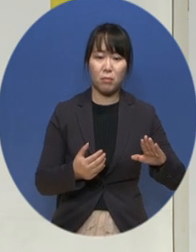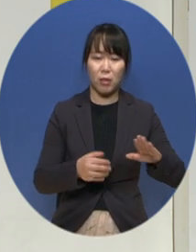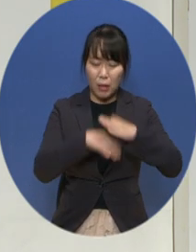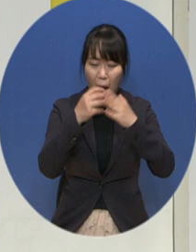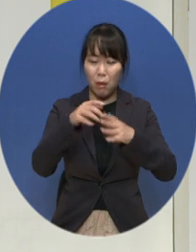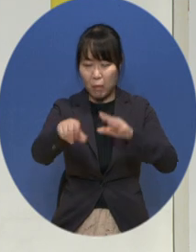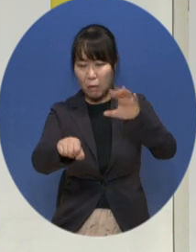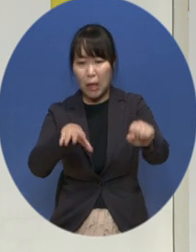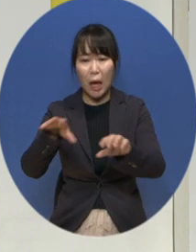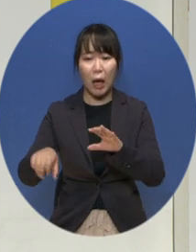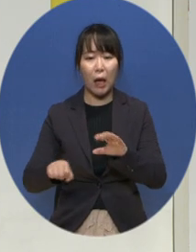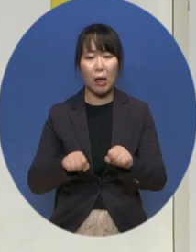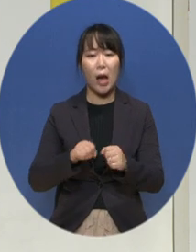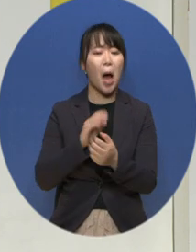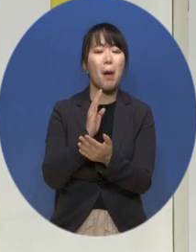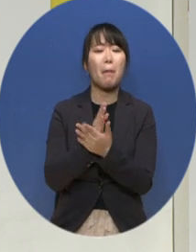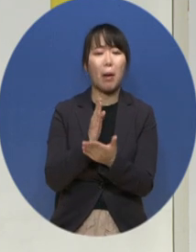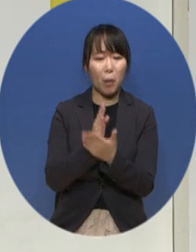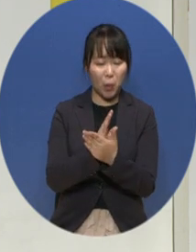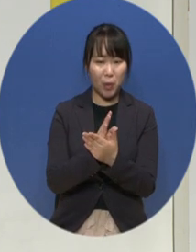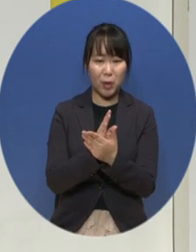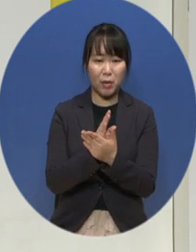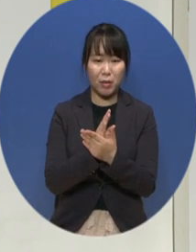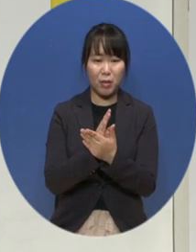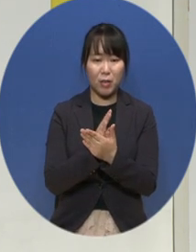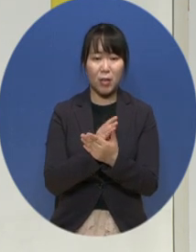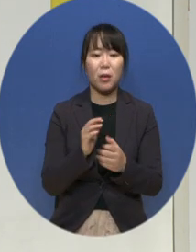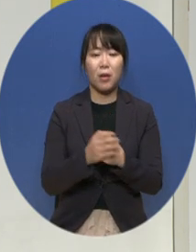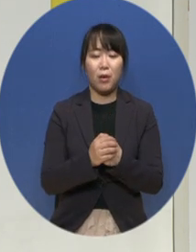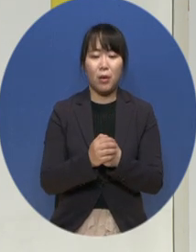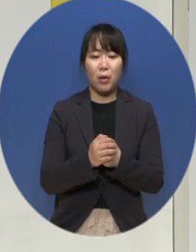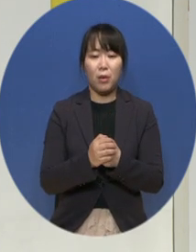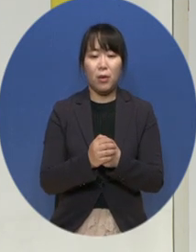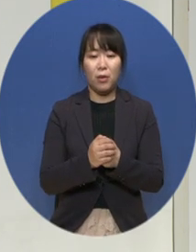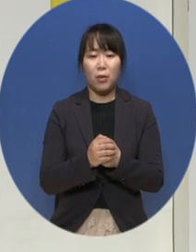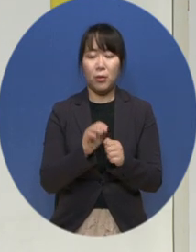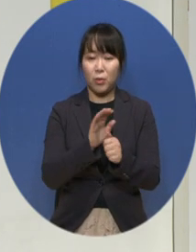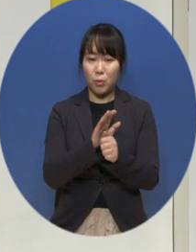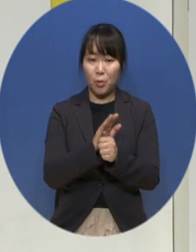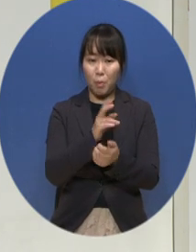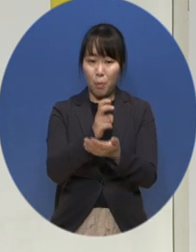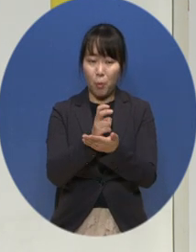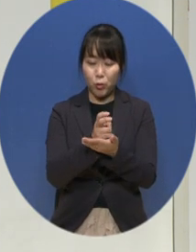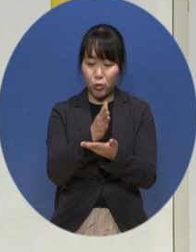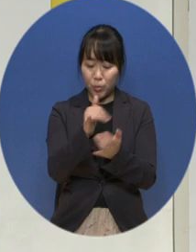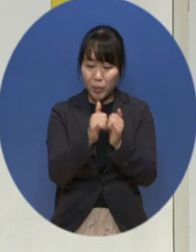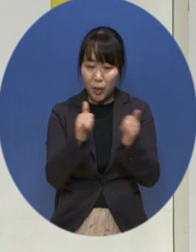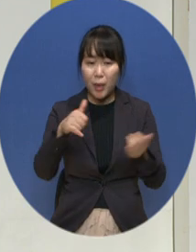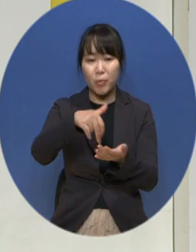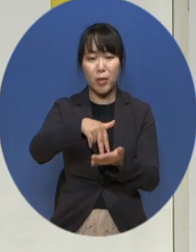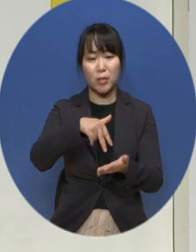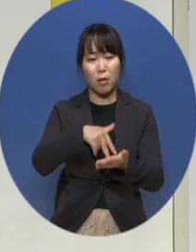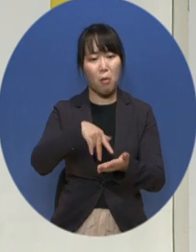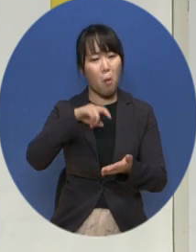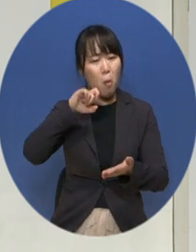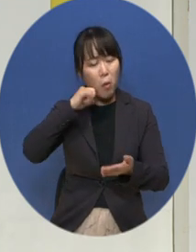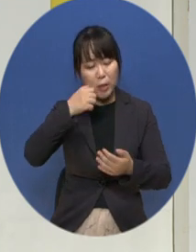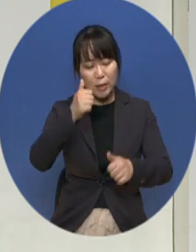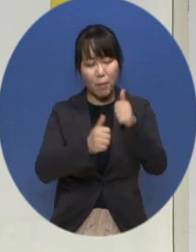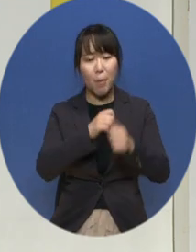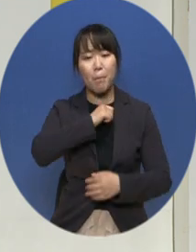막 접촉 똑똑하지 말고 예 그리고 도와줄 일 에 법률로써 예 그 어렵게